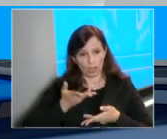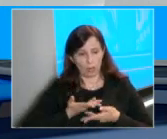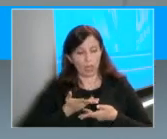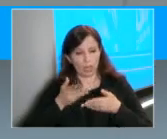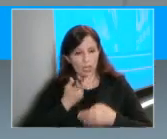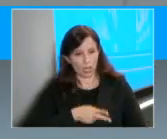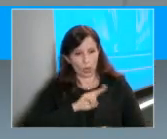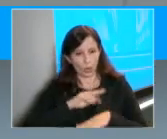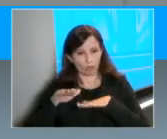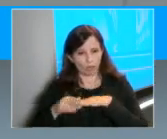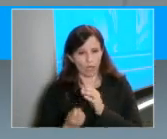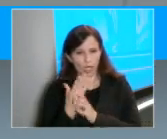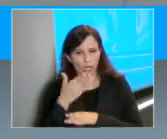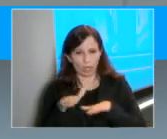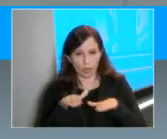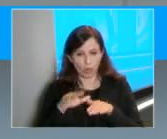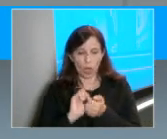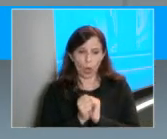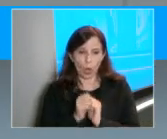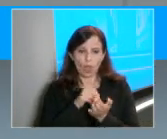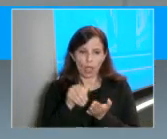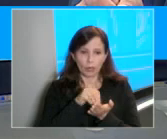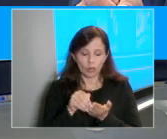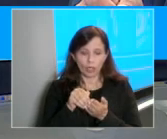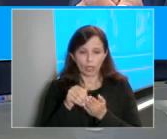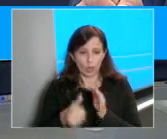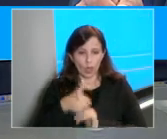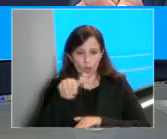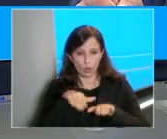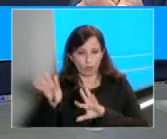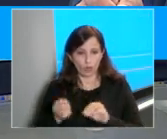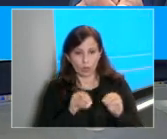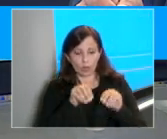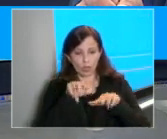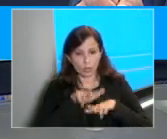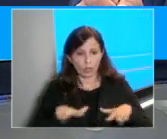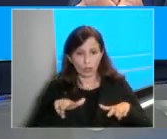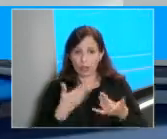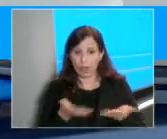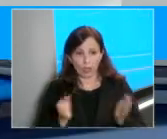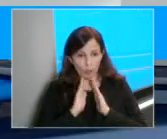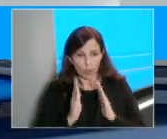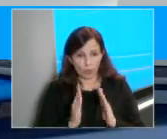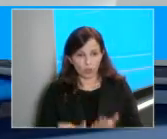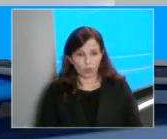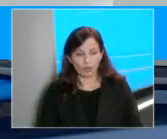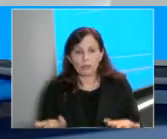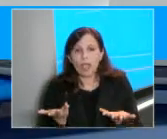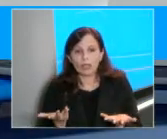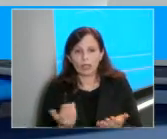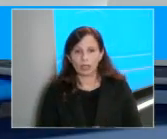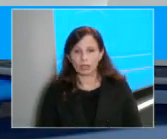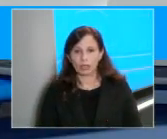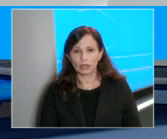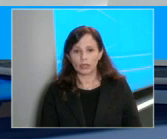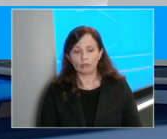ממשלה, או לחילופין, אם אדם תחת כתב אישום יכול להמשיך לכהן כראש ממשלת מעבר, אז בסוף יהיה כאן ציבור גדול שלא יהיה לו אמון בזה, ואז מה? נכון. אז מה?